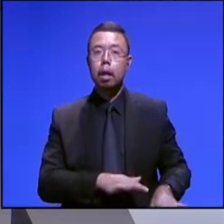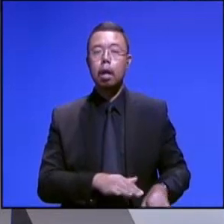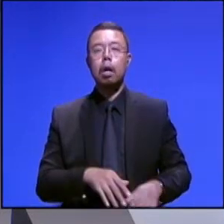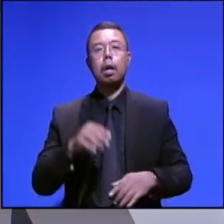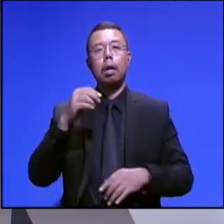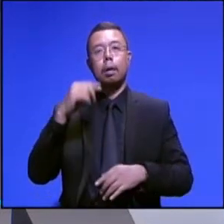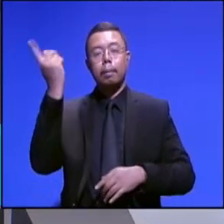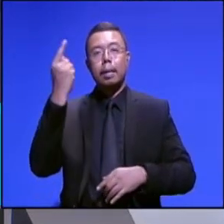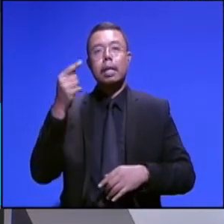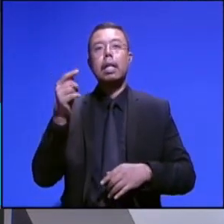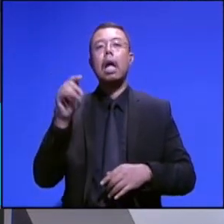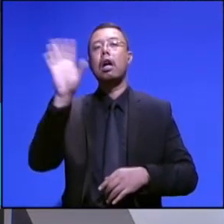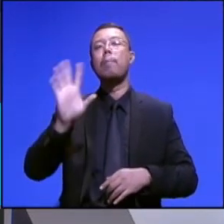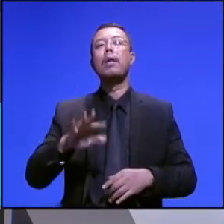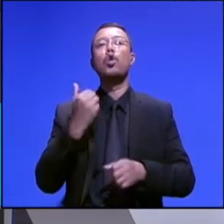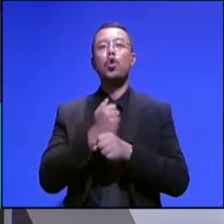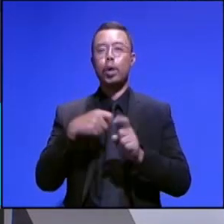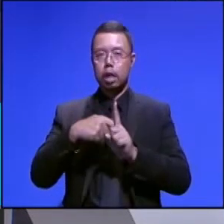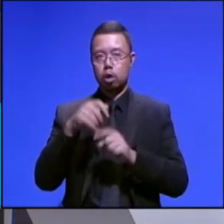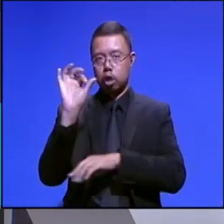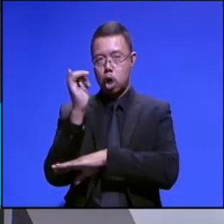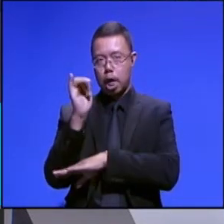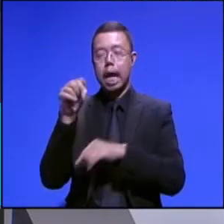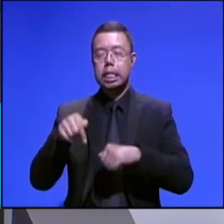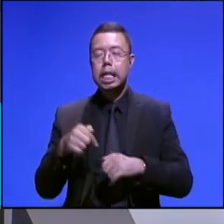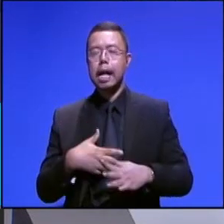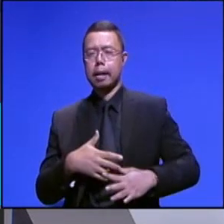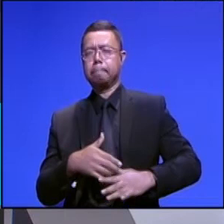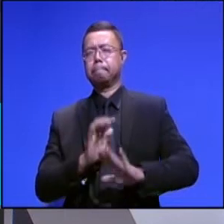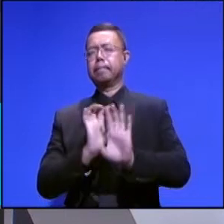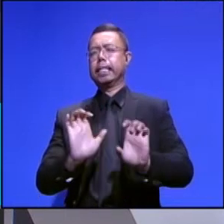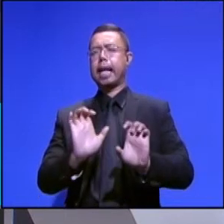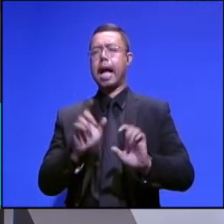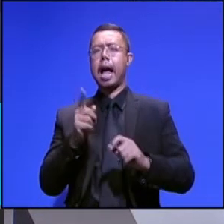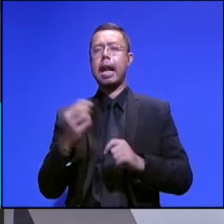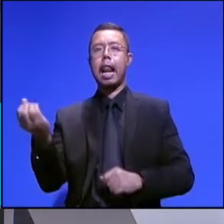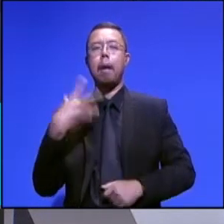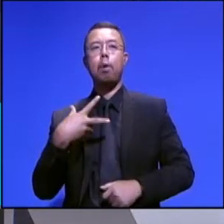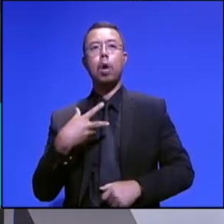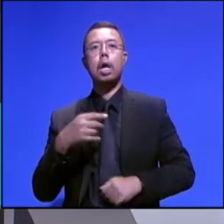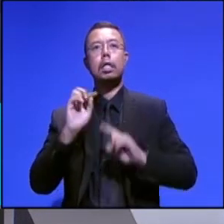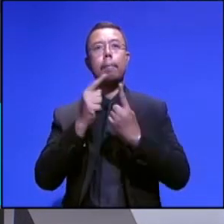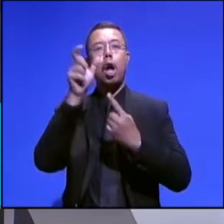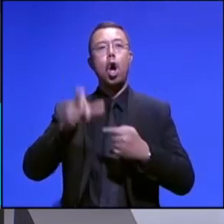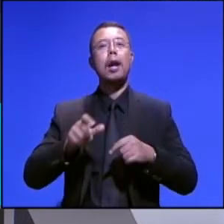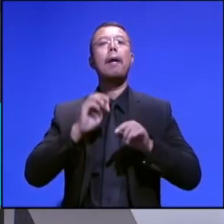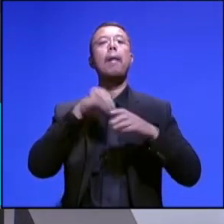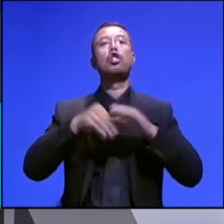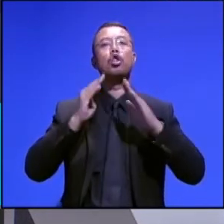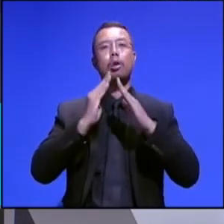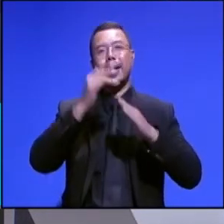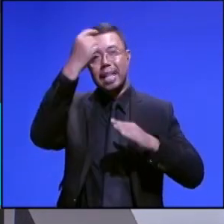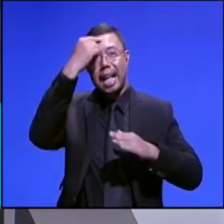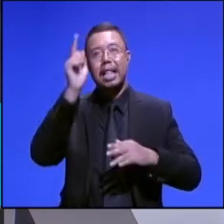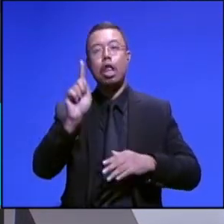Pemirsa, pemerintah Kabupaten Gunung Kidul Yogyakarta melakukan antisipasi terkait adanya laporan belasan orang yang dirawat dan satu